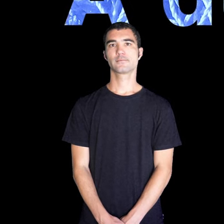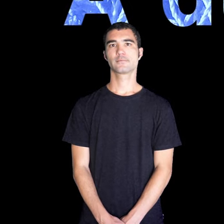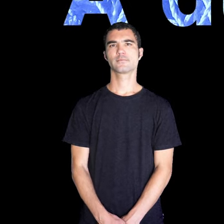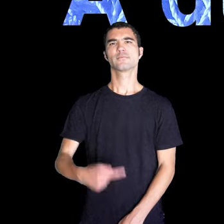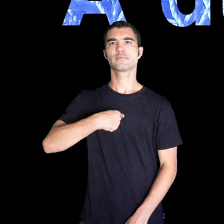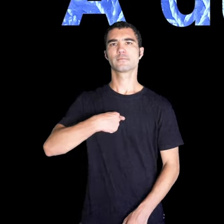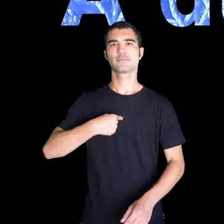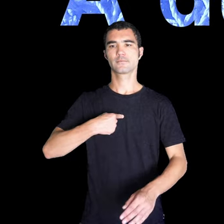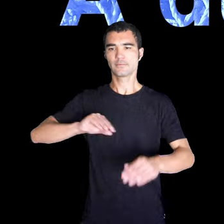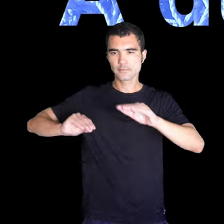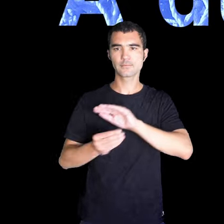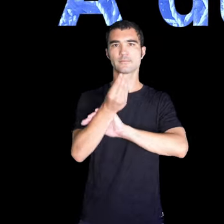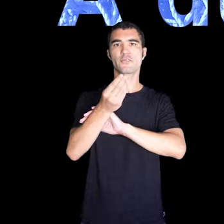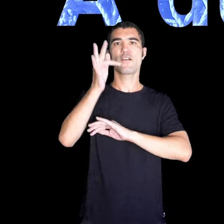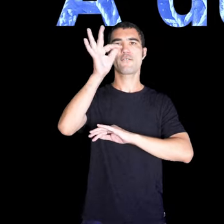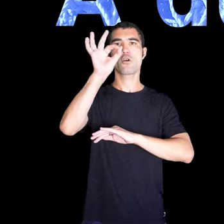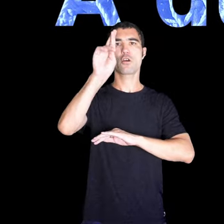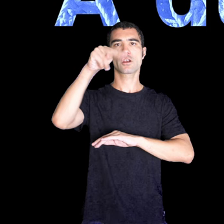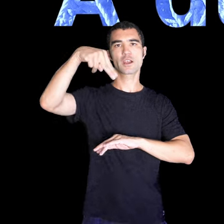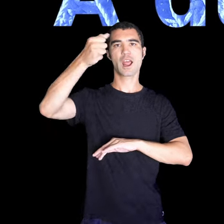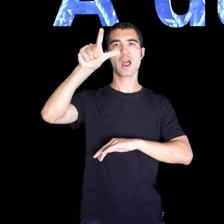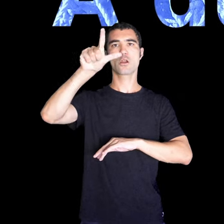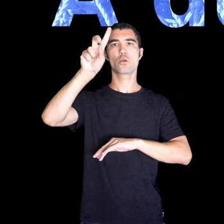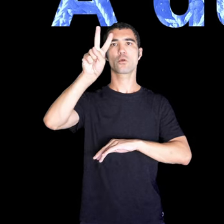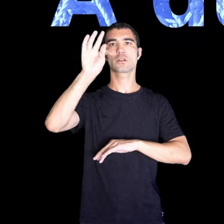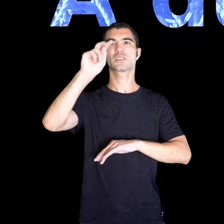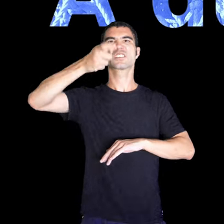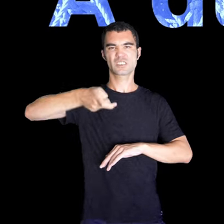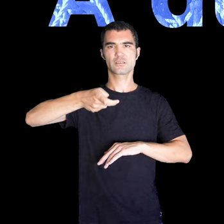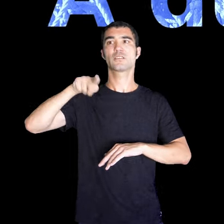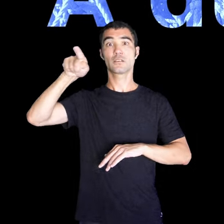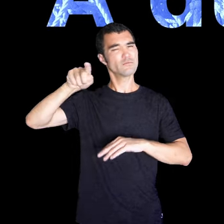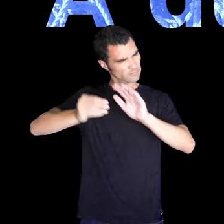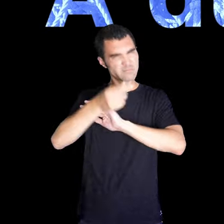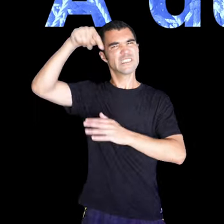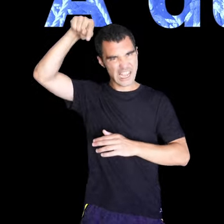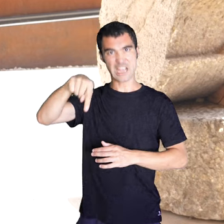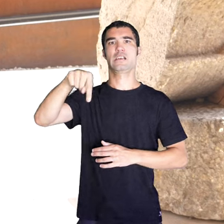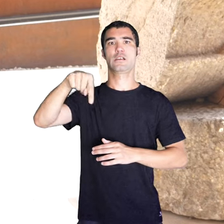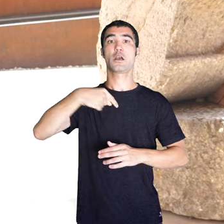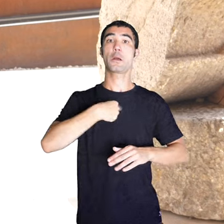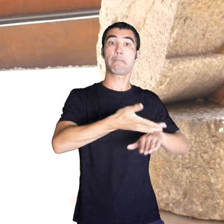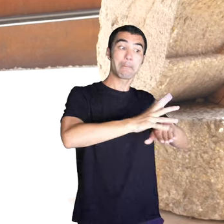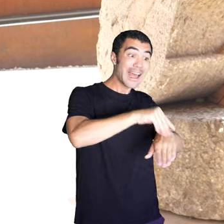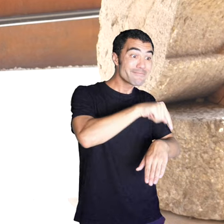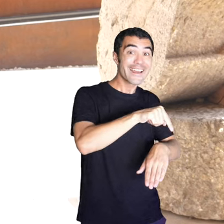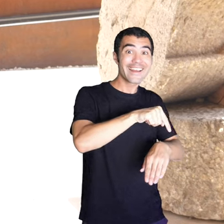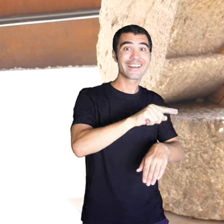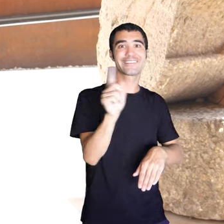Jo vaig néixer a Fornalutx, però vaig néixer a Fornalutx mateix, no vaig néixer a Palma.